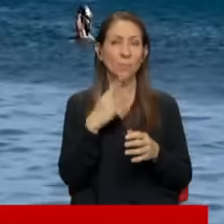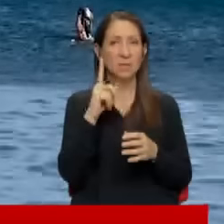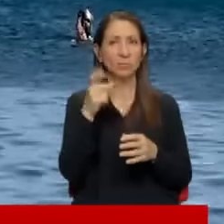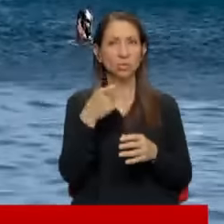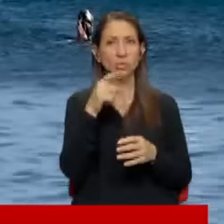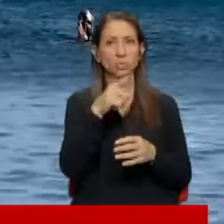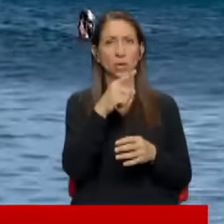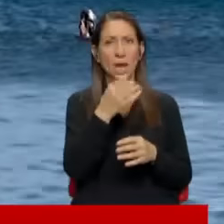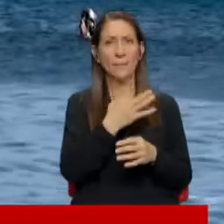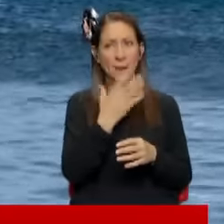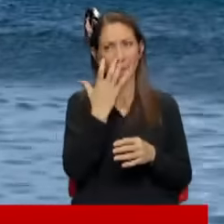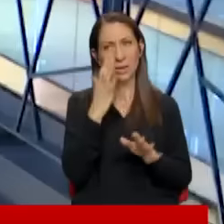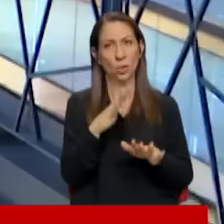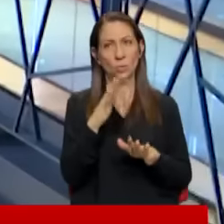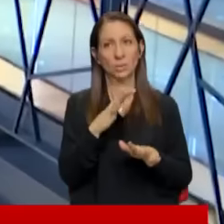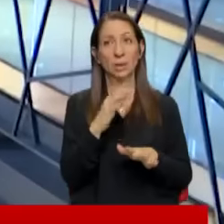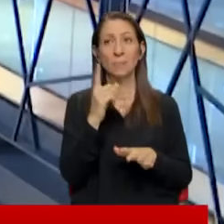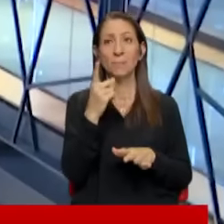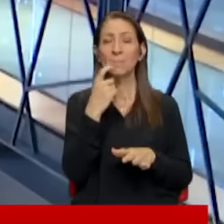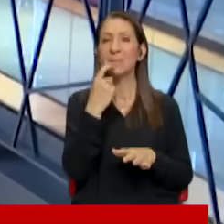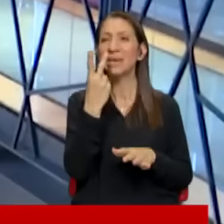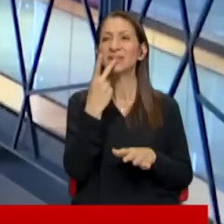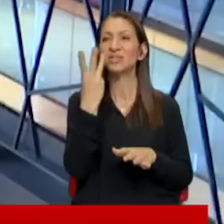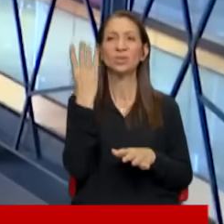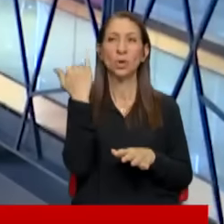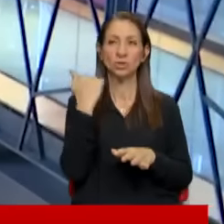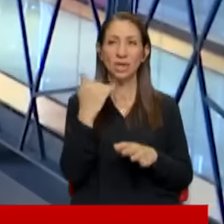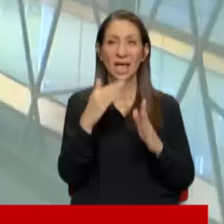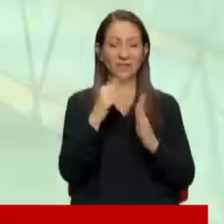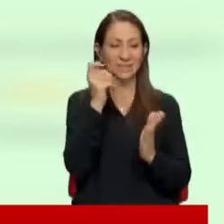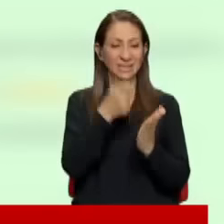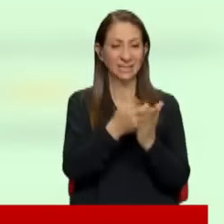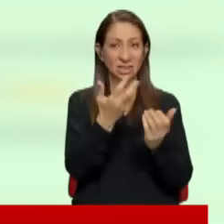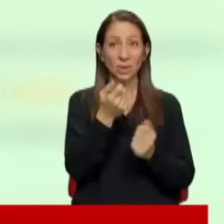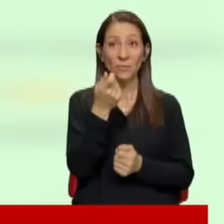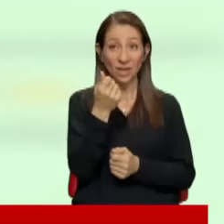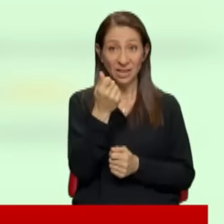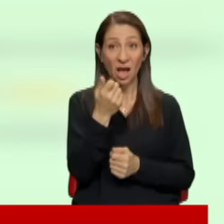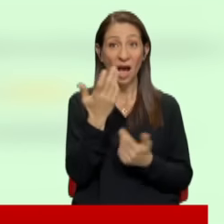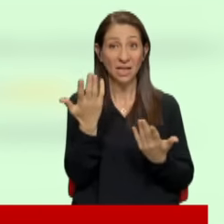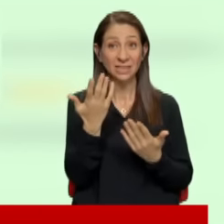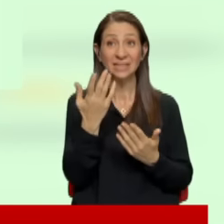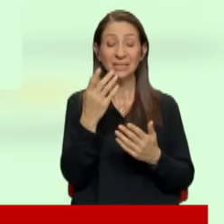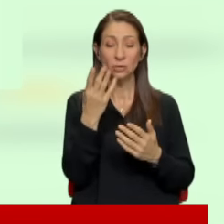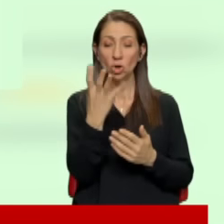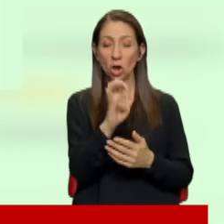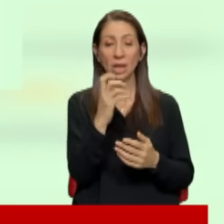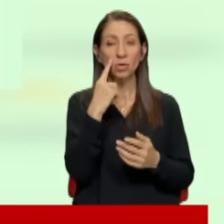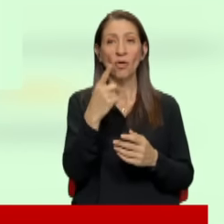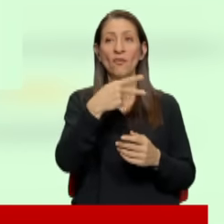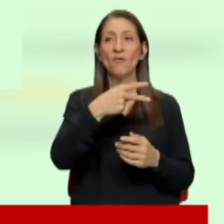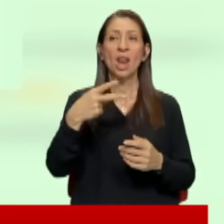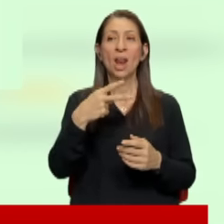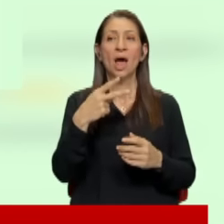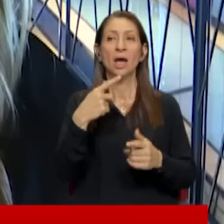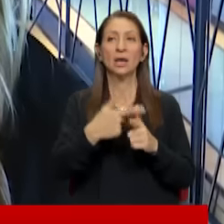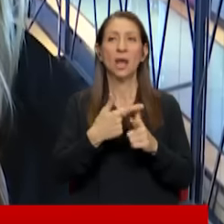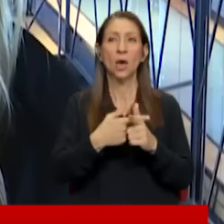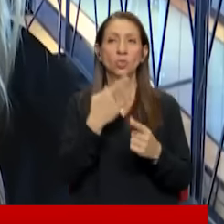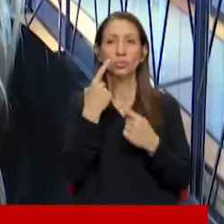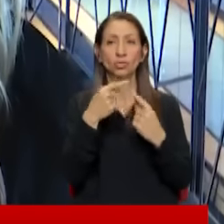tane, şimdi ondan haber bekliyorum. Birkaç yıl önce konut satın alacağımız fiyatlara artık sezonluk villa kiralamalarını